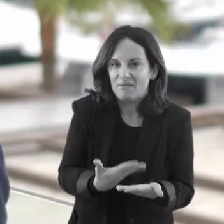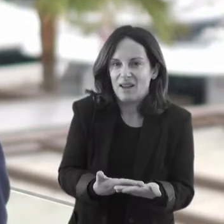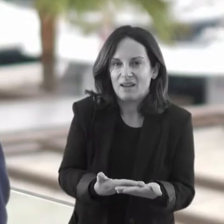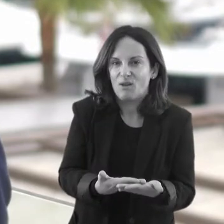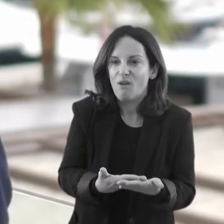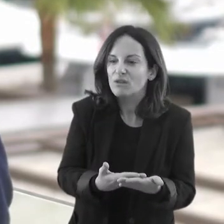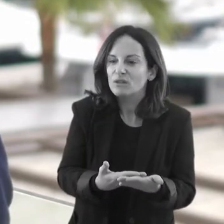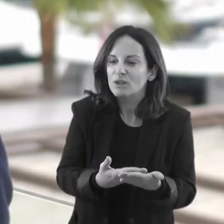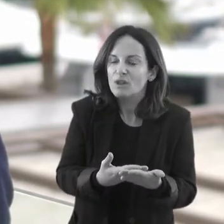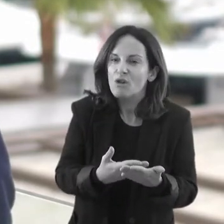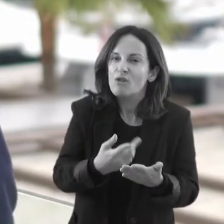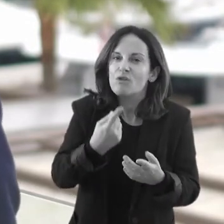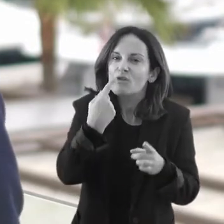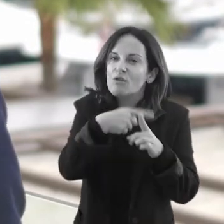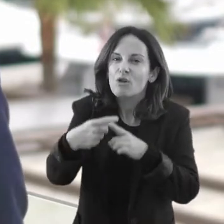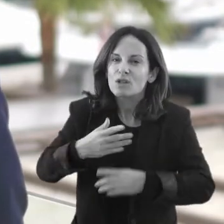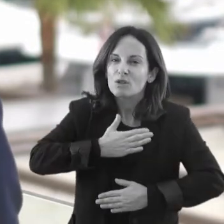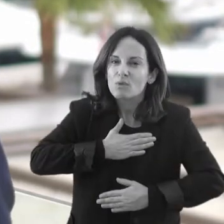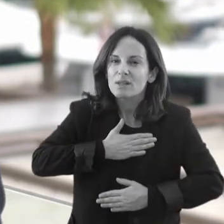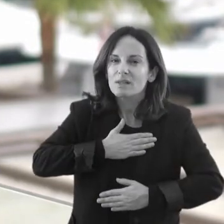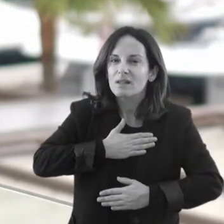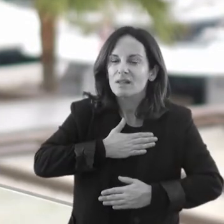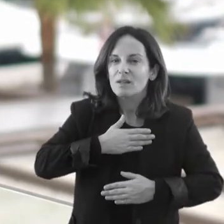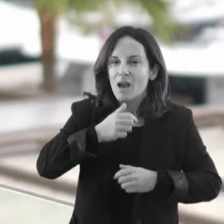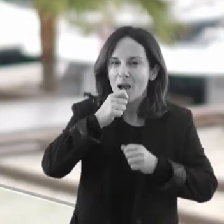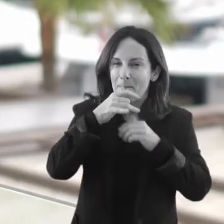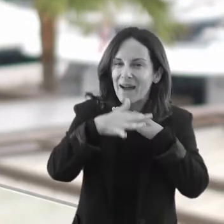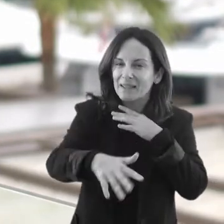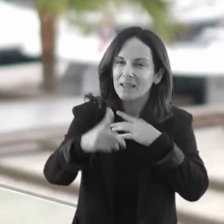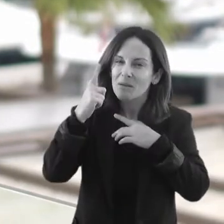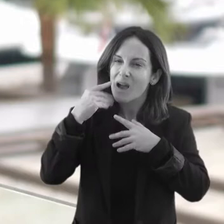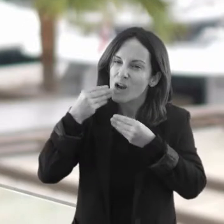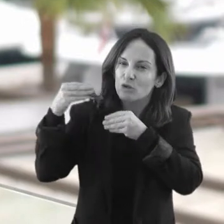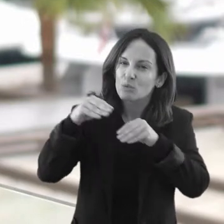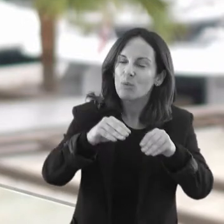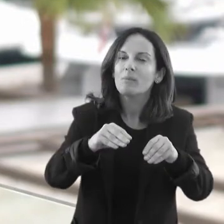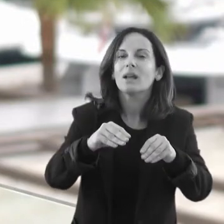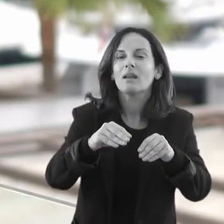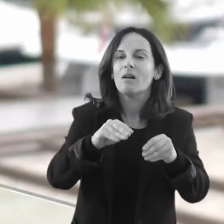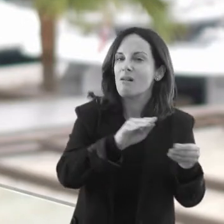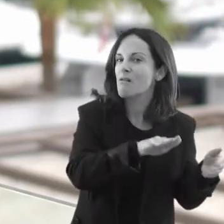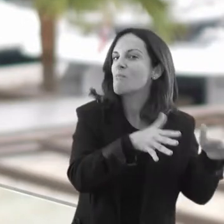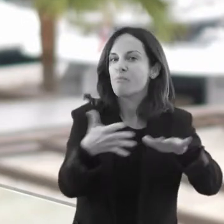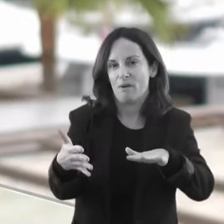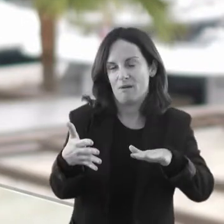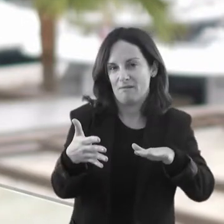de tot el nostre món marítim, perquè a la fi i cap som una illa,